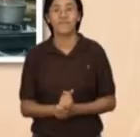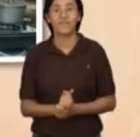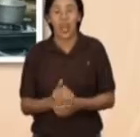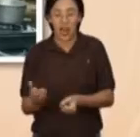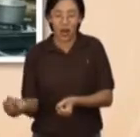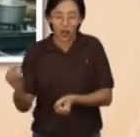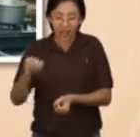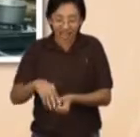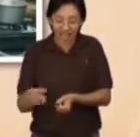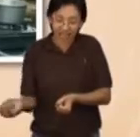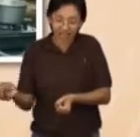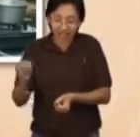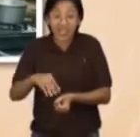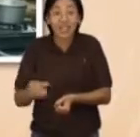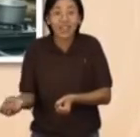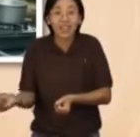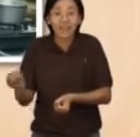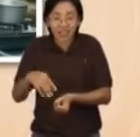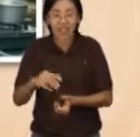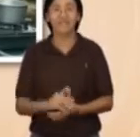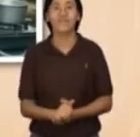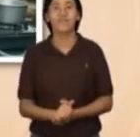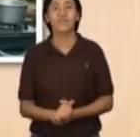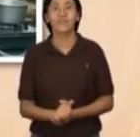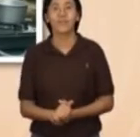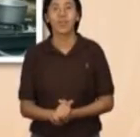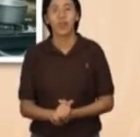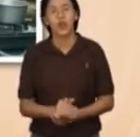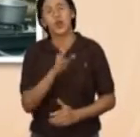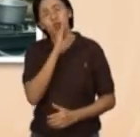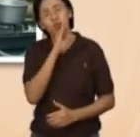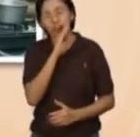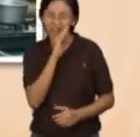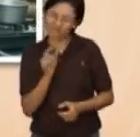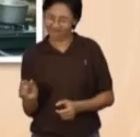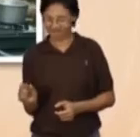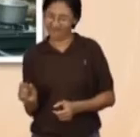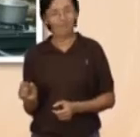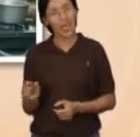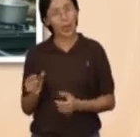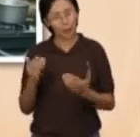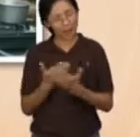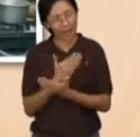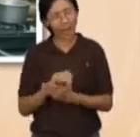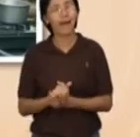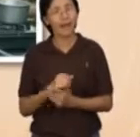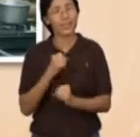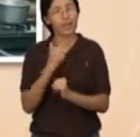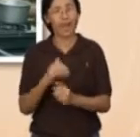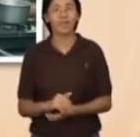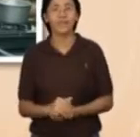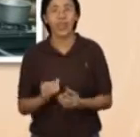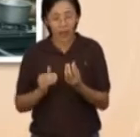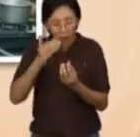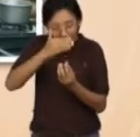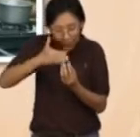นะคะ ครับผม อ๋อดิฉันเข้าใจนึกว่าหั่นบางกว่านี้ แล้วก็ถ้าเรา บ้างนะฮะ ก็จะเป็นดอกไม้ใช่ไหมค